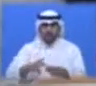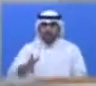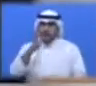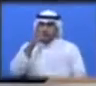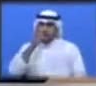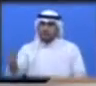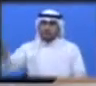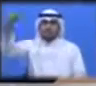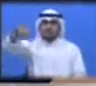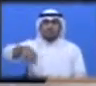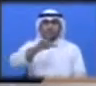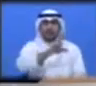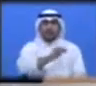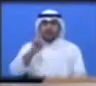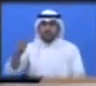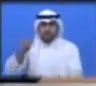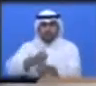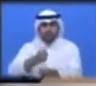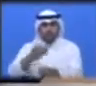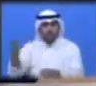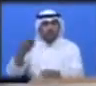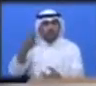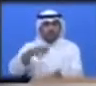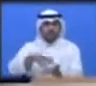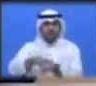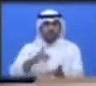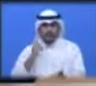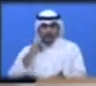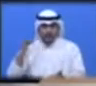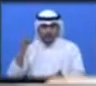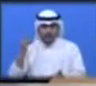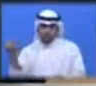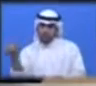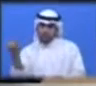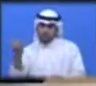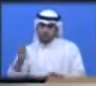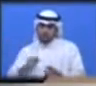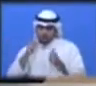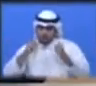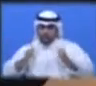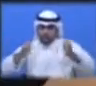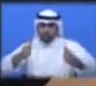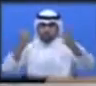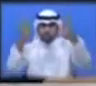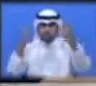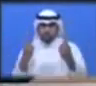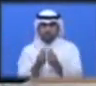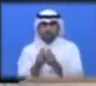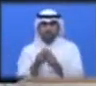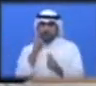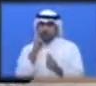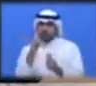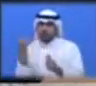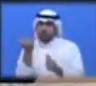القدم للعمل العربي ويعني توطيد العلاقات العربية وخاصة في